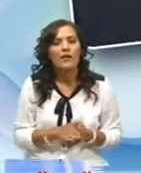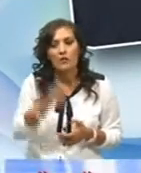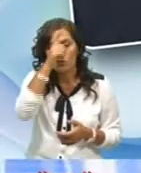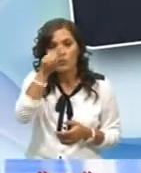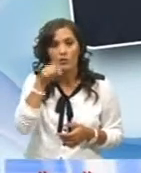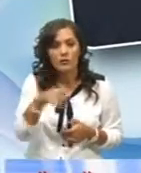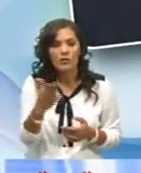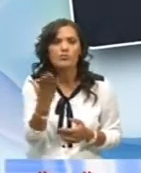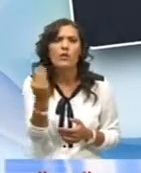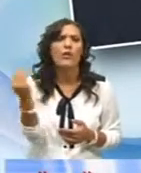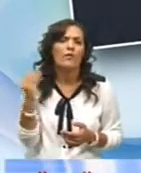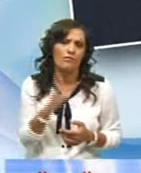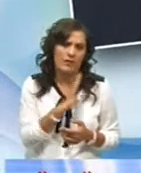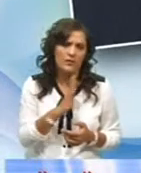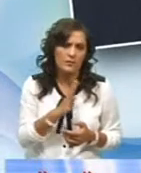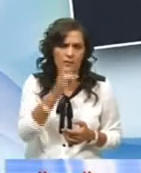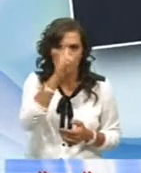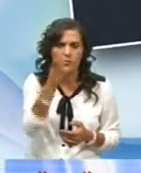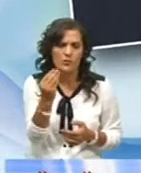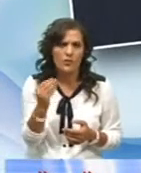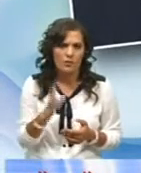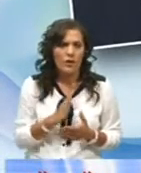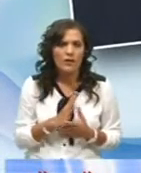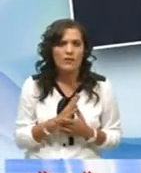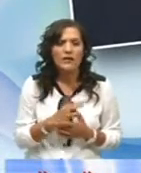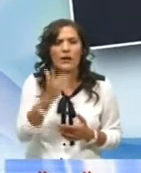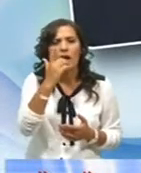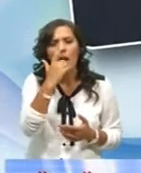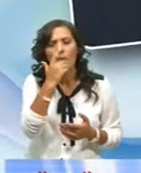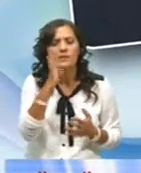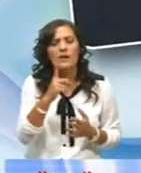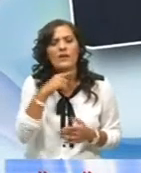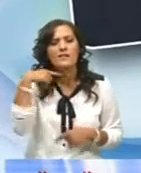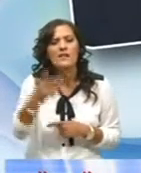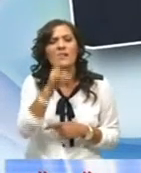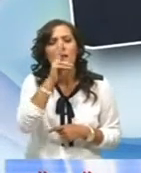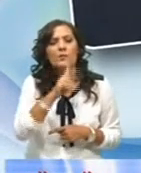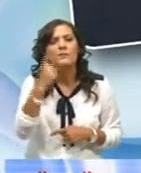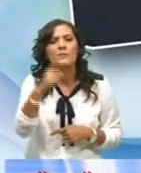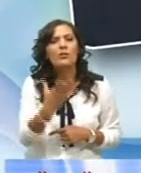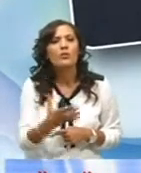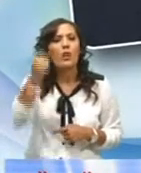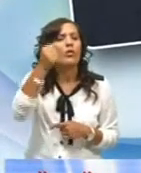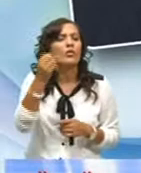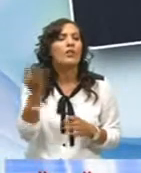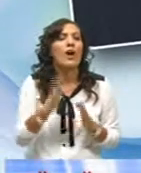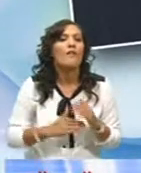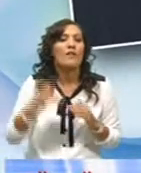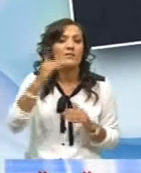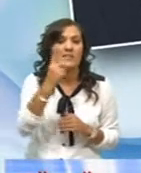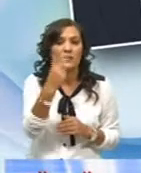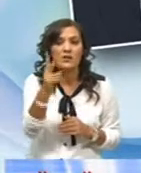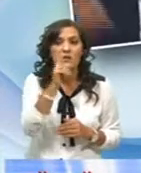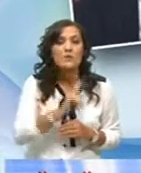Türkiye'de bunlardan çok var çok var bir o Vardır kabacı her sene 200 bin tondan daha fazla 200